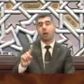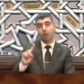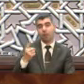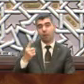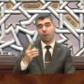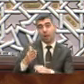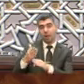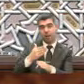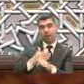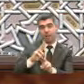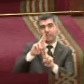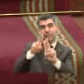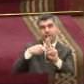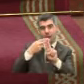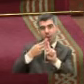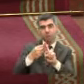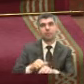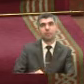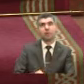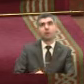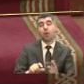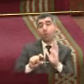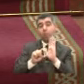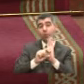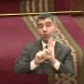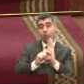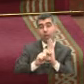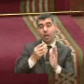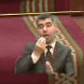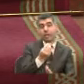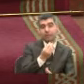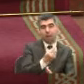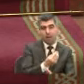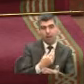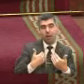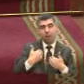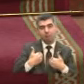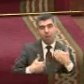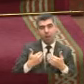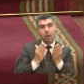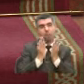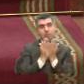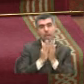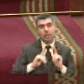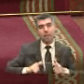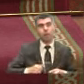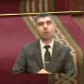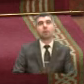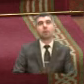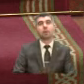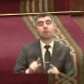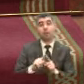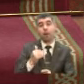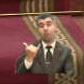قبل الجواب على الموضوع، يعني الاهتمام بالاطفال في وضعيه صعبه من اجل التمدرس، لابد ان نشير الى